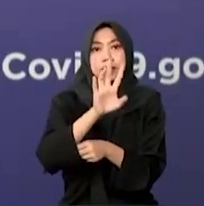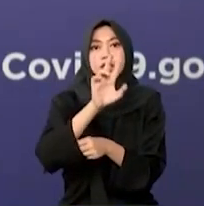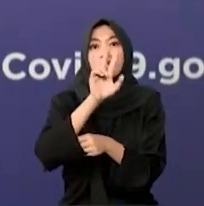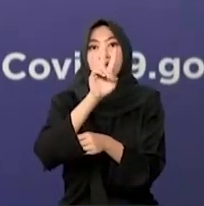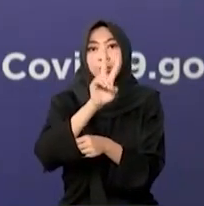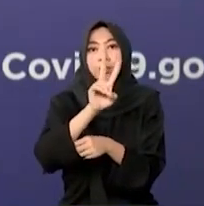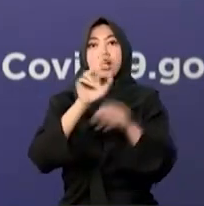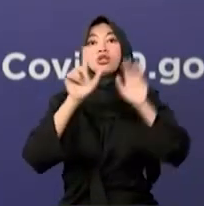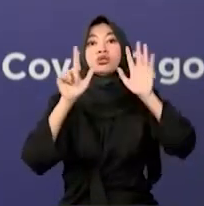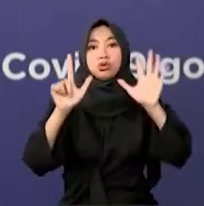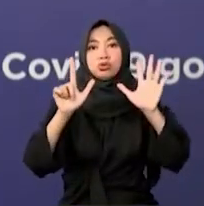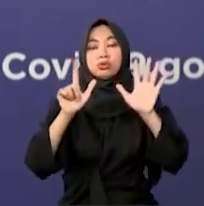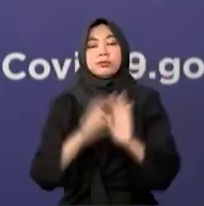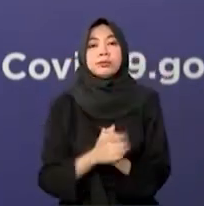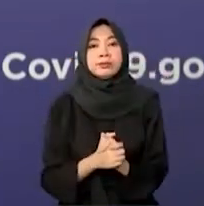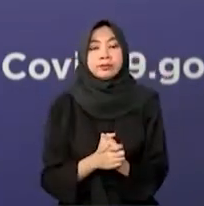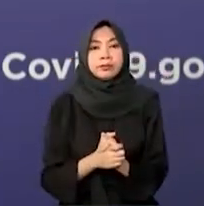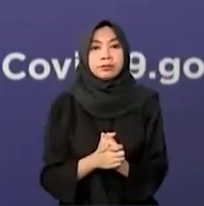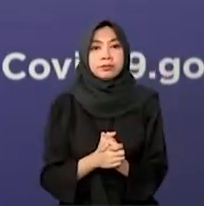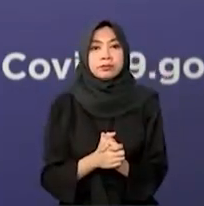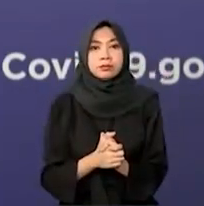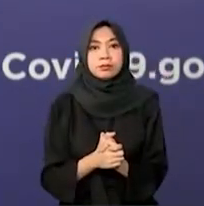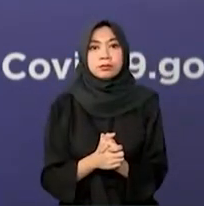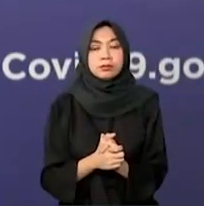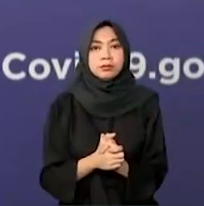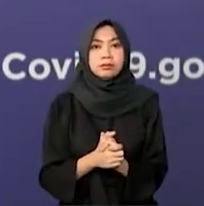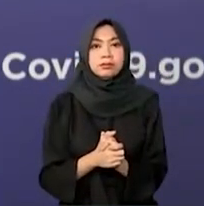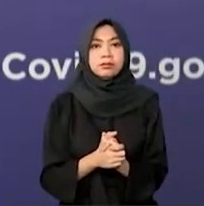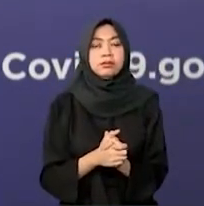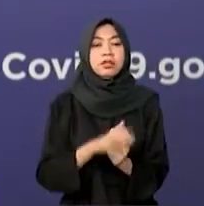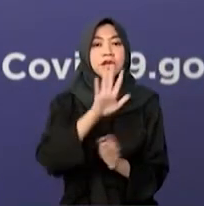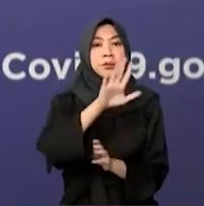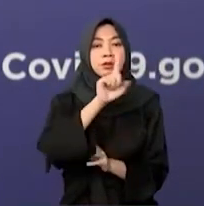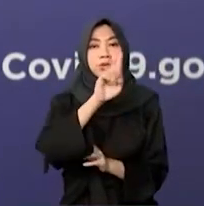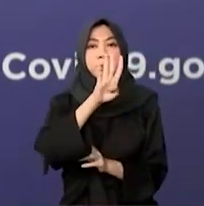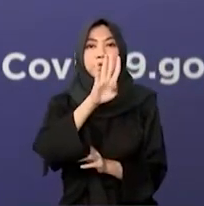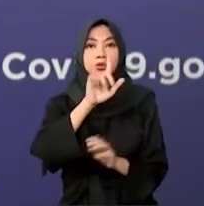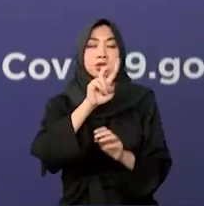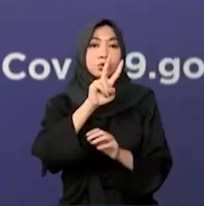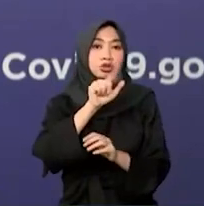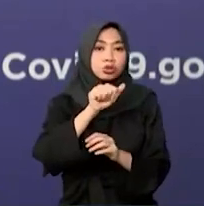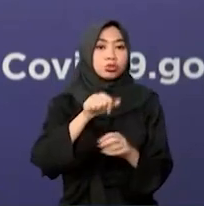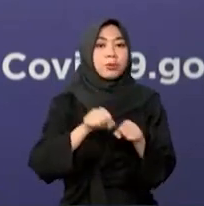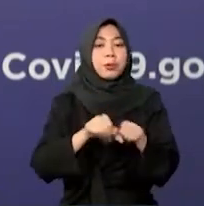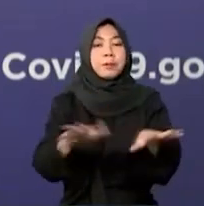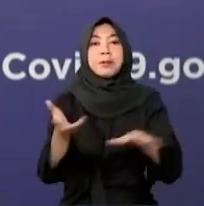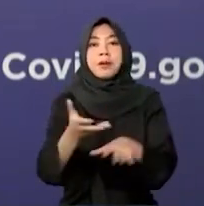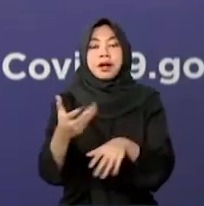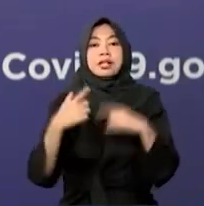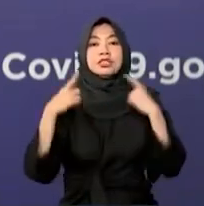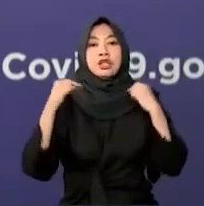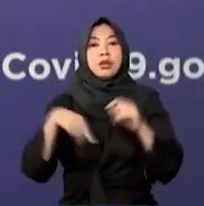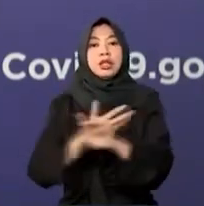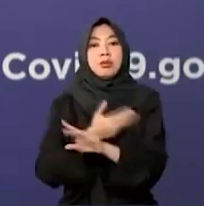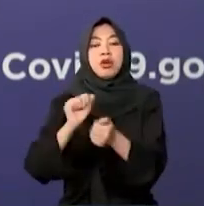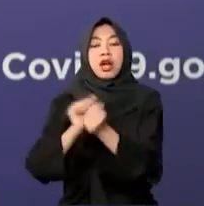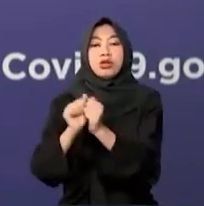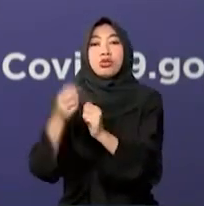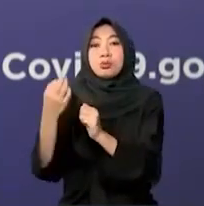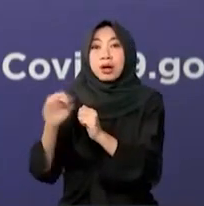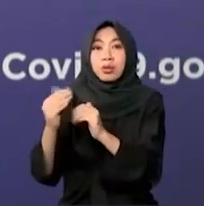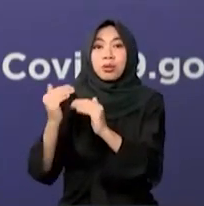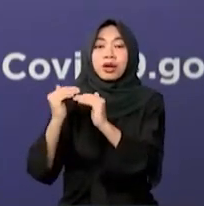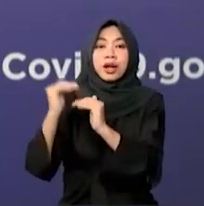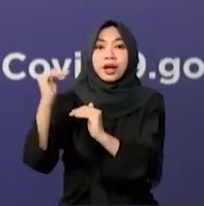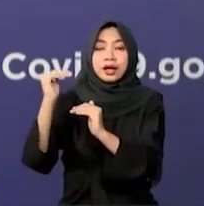51427 Hai kalau kita lihat sebarannya hari ini Jawa Timur melaporkan kasus